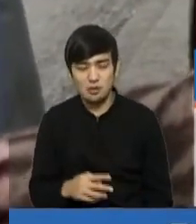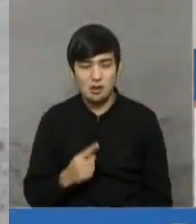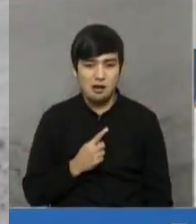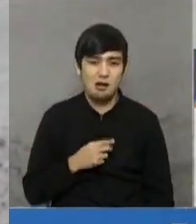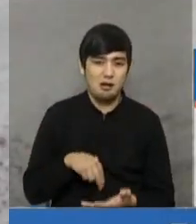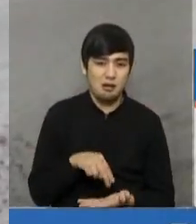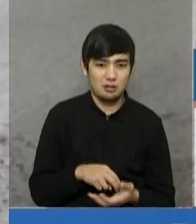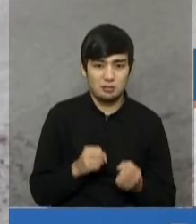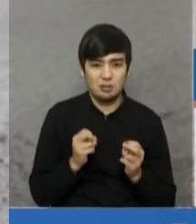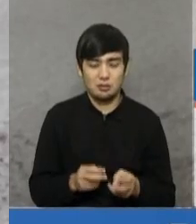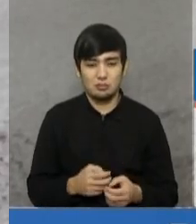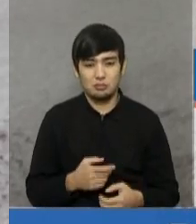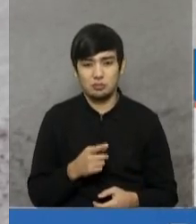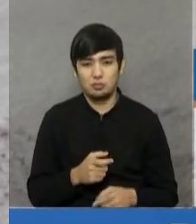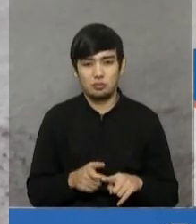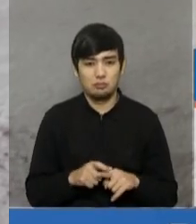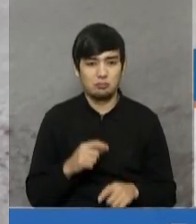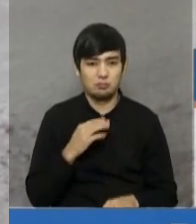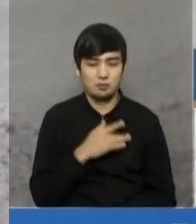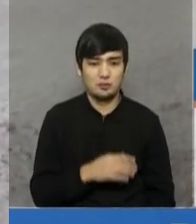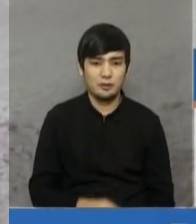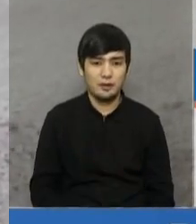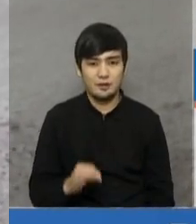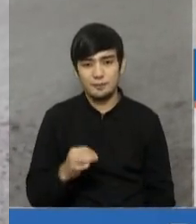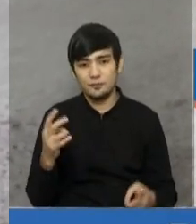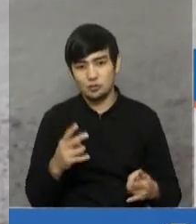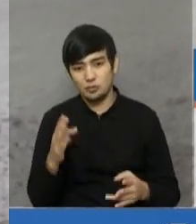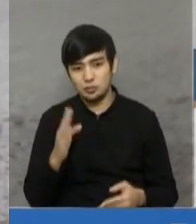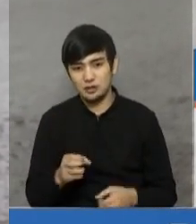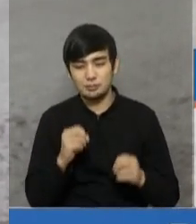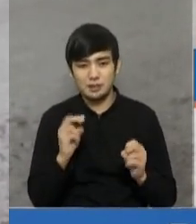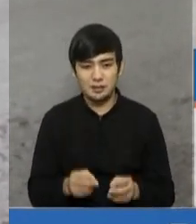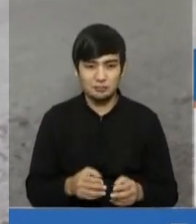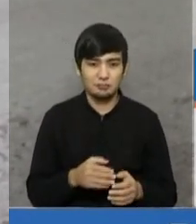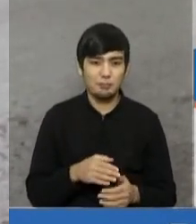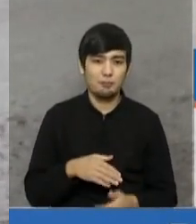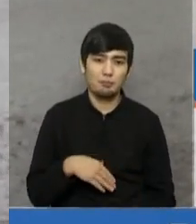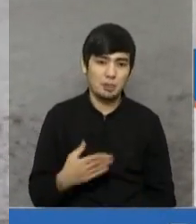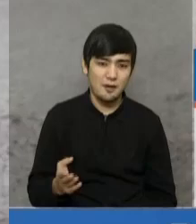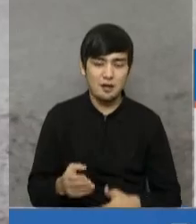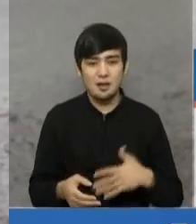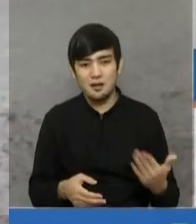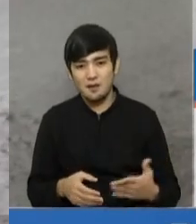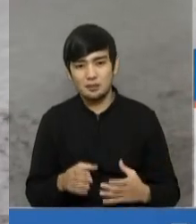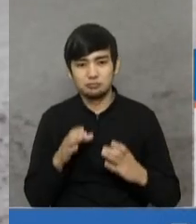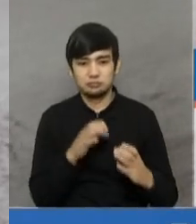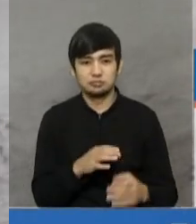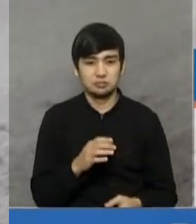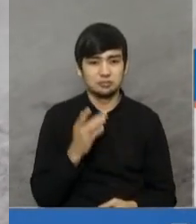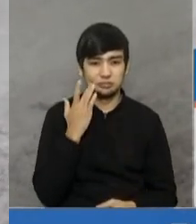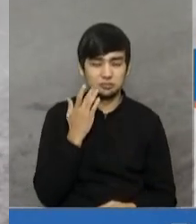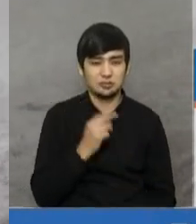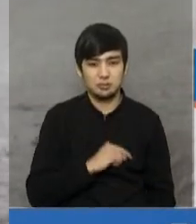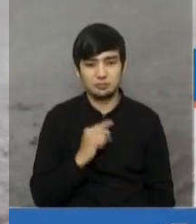көп. Мне кажется, нужно немного разгрузить все-таки ветки между правым и левым берегом, потому что они более загружены, люди ездят часто на